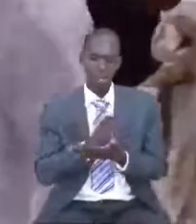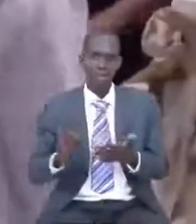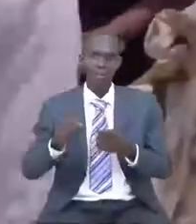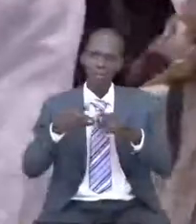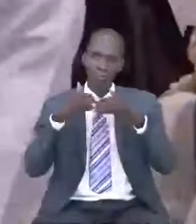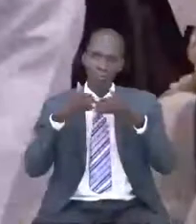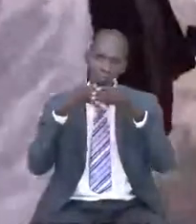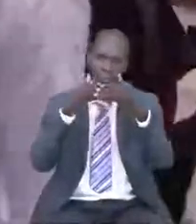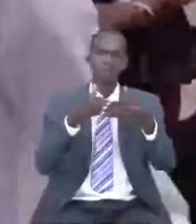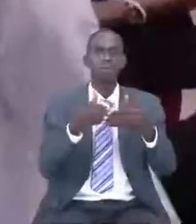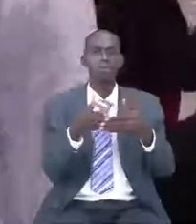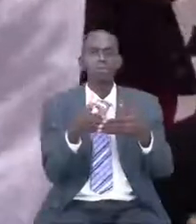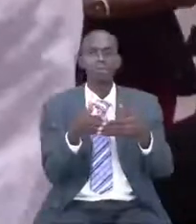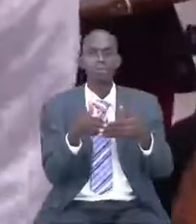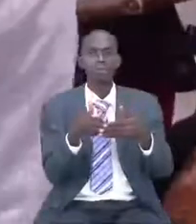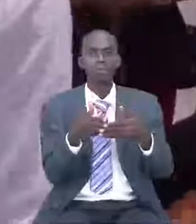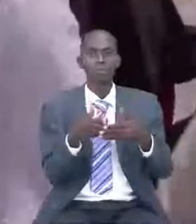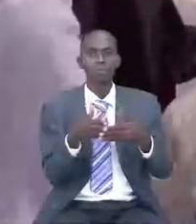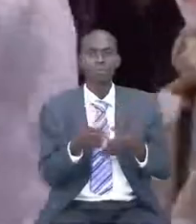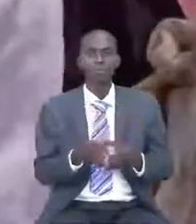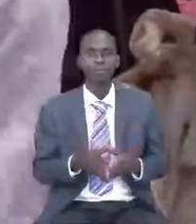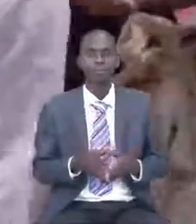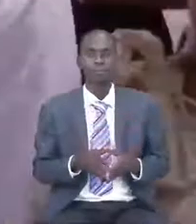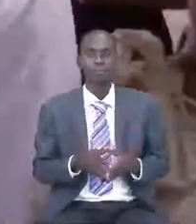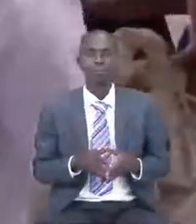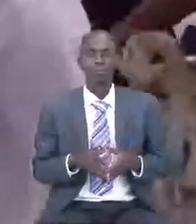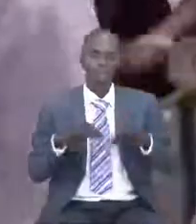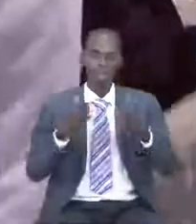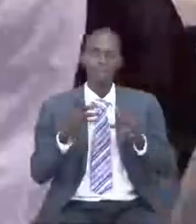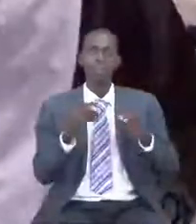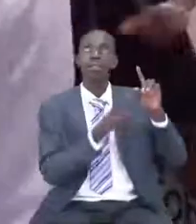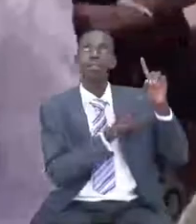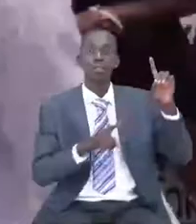Je vais apprendre, écrire pour diriger.